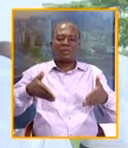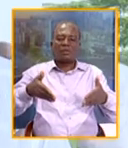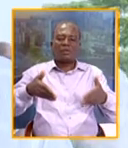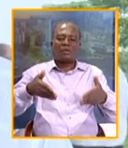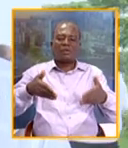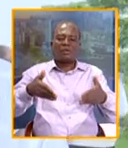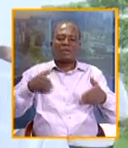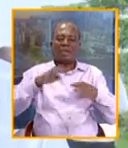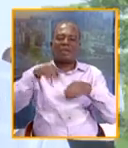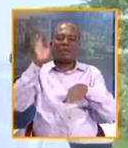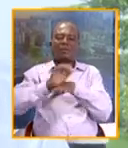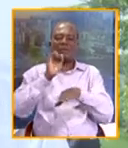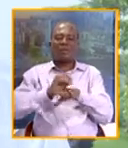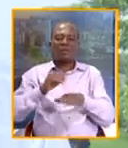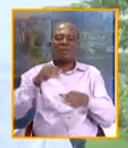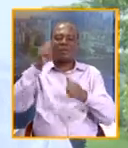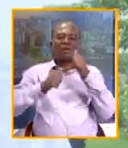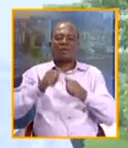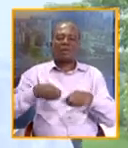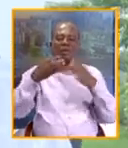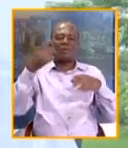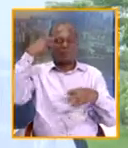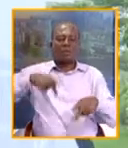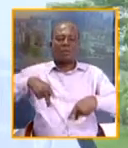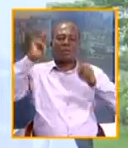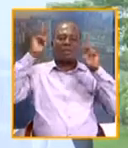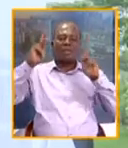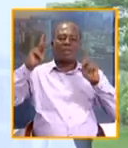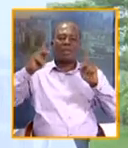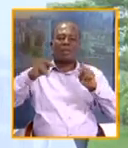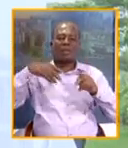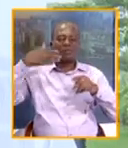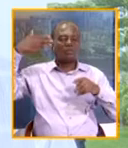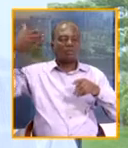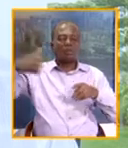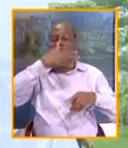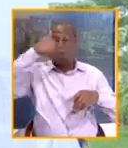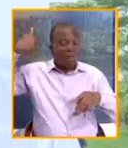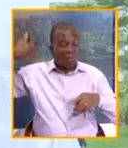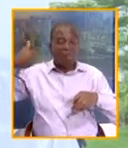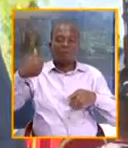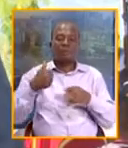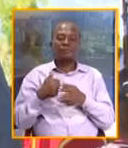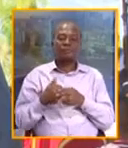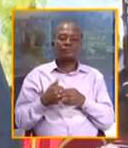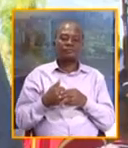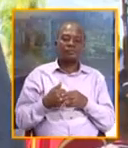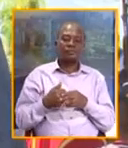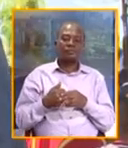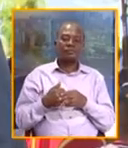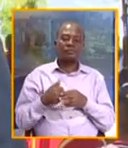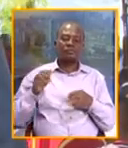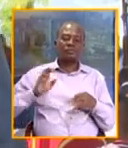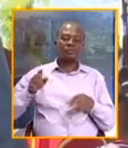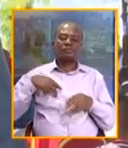à cette côte d'ivoire à laquelle l'a tant donné pour nous permettre d'espérer de la nommée meilleure en termes de développement de stabilité de paix tout le monde sait que